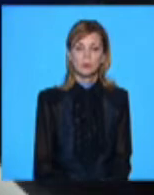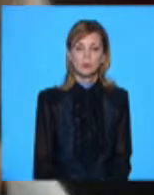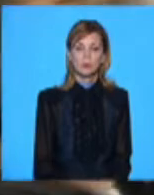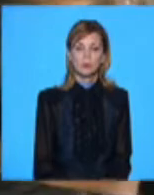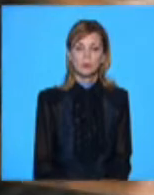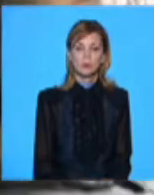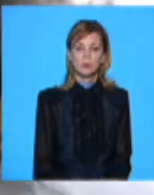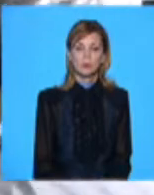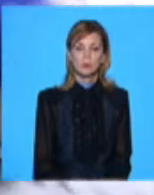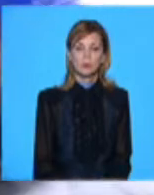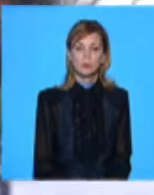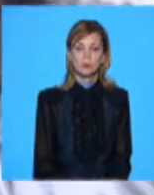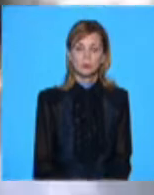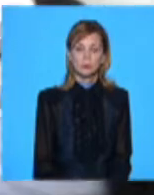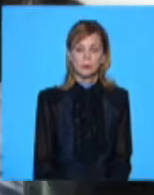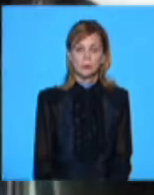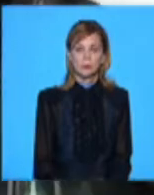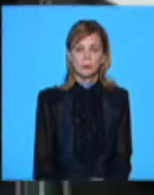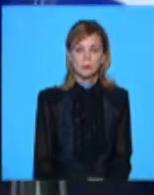De ce ai omorât-o?